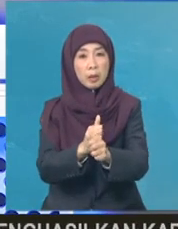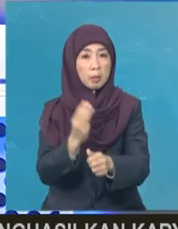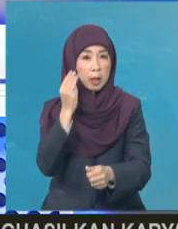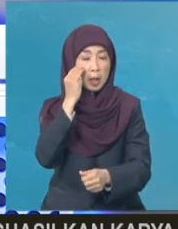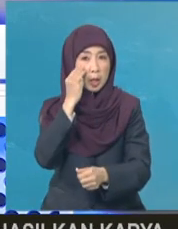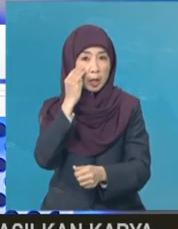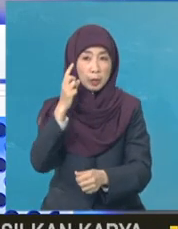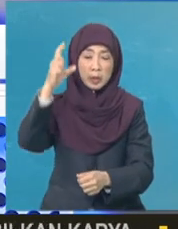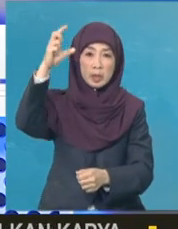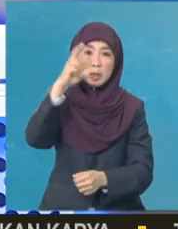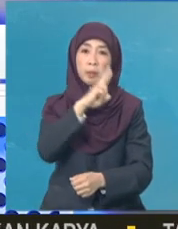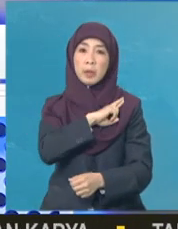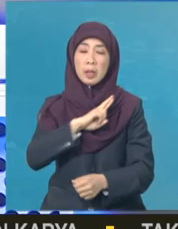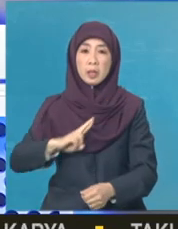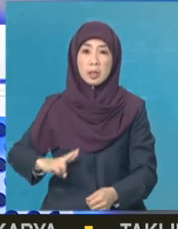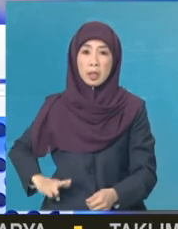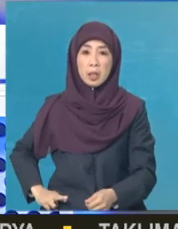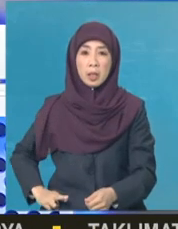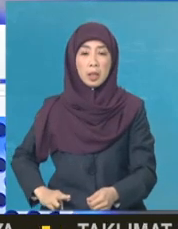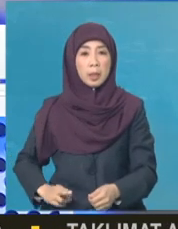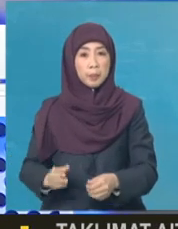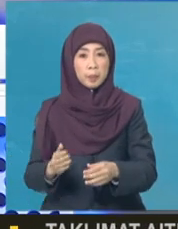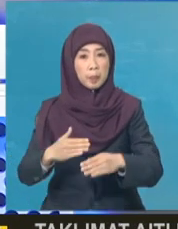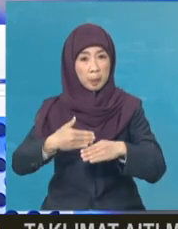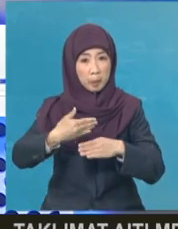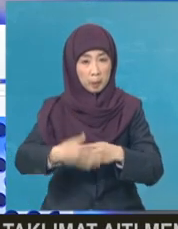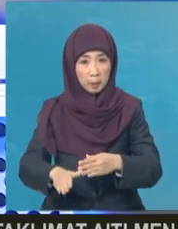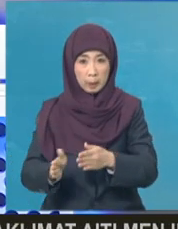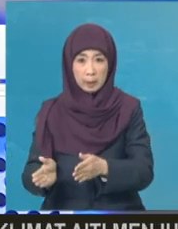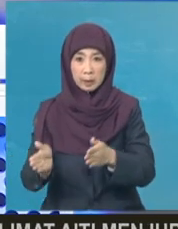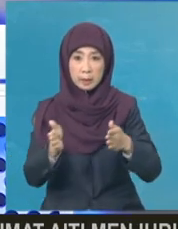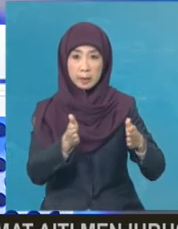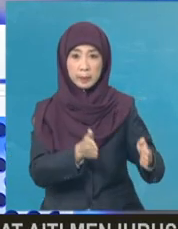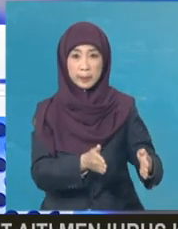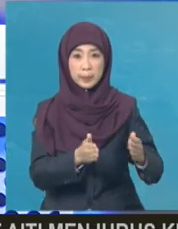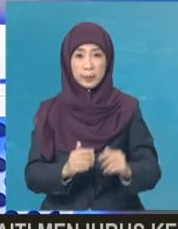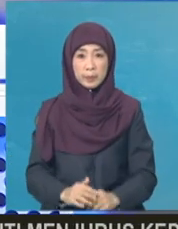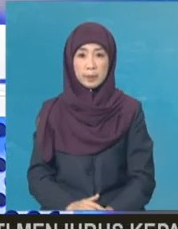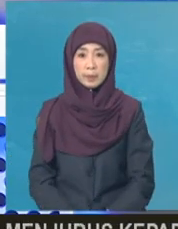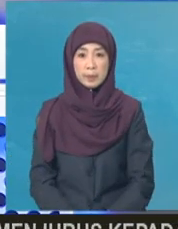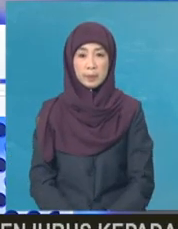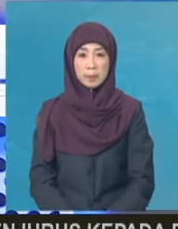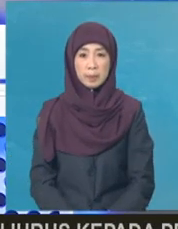Melayu Islam beraja petilan lanjut mengenai nya menyusul selepas ini